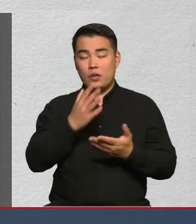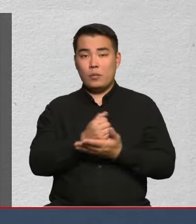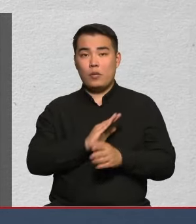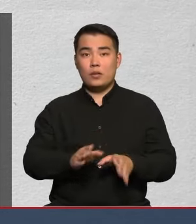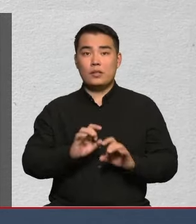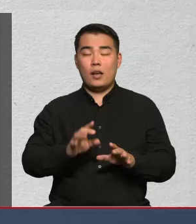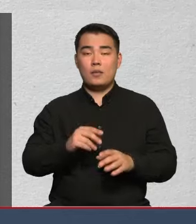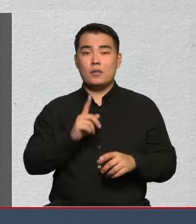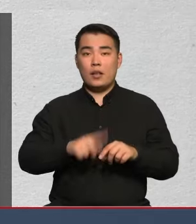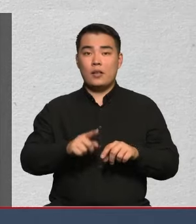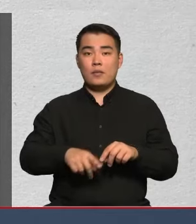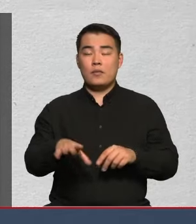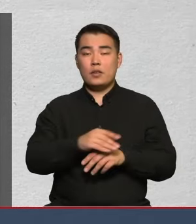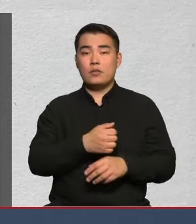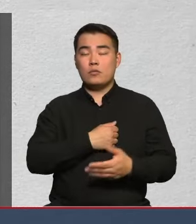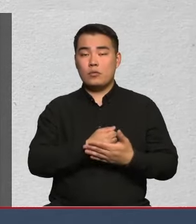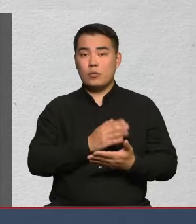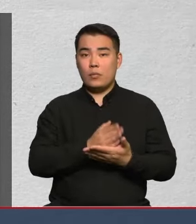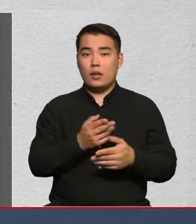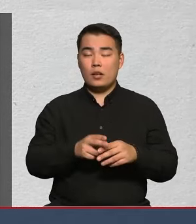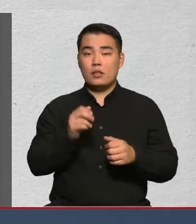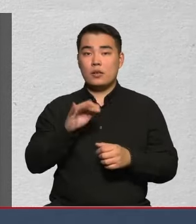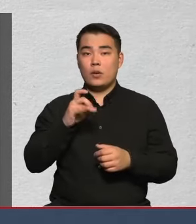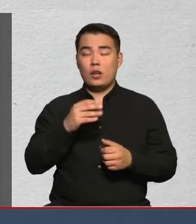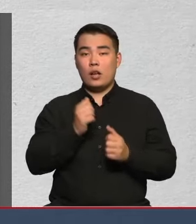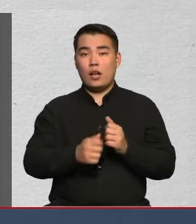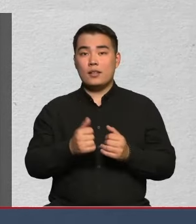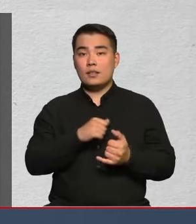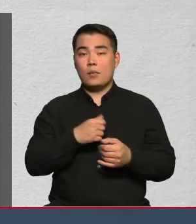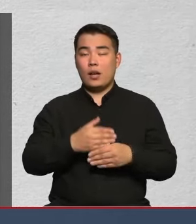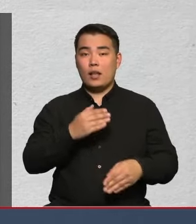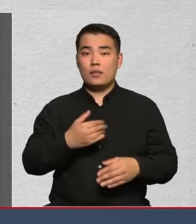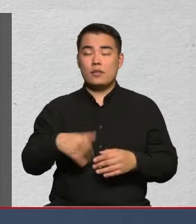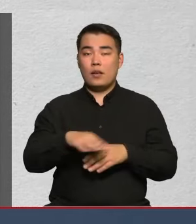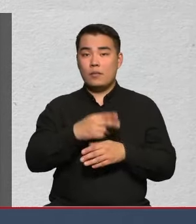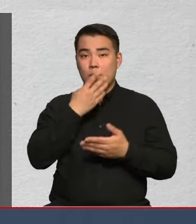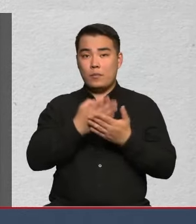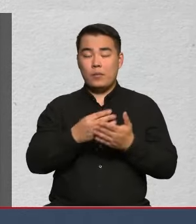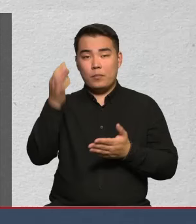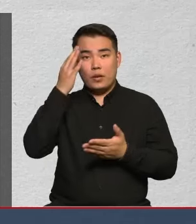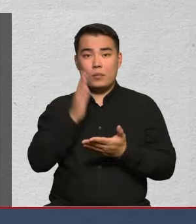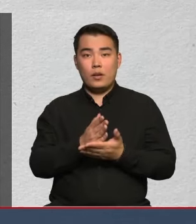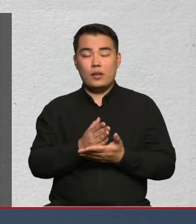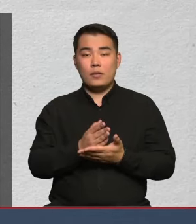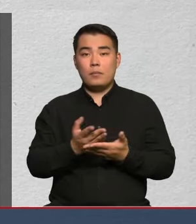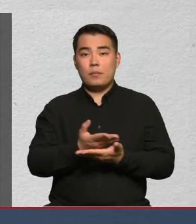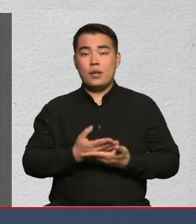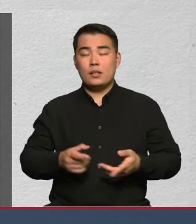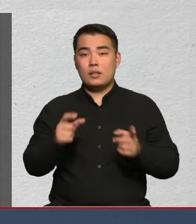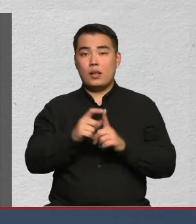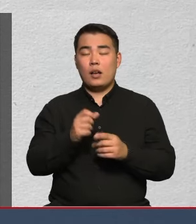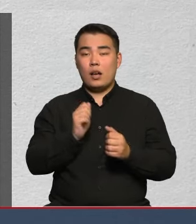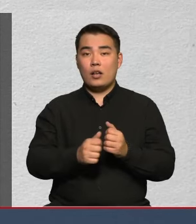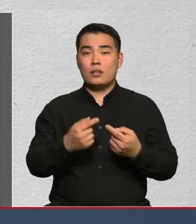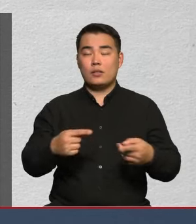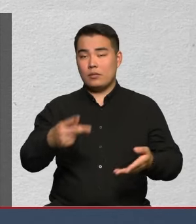жылдамдықпен соғып жатқан көп жүрекпіз. Димаштың әр концерті бұрынғыларына ұқсамайтын ерекшелігімен есте қалады. Біз өзіміздің тілдеріміздің әр